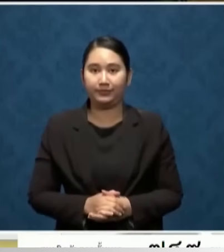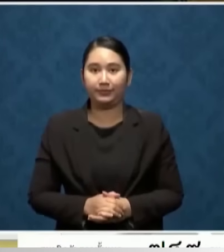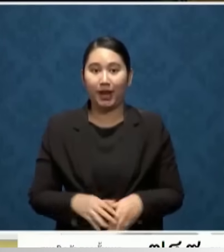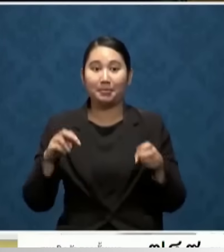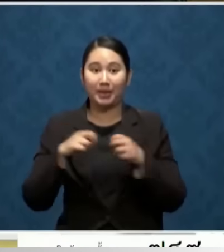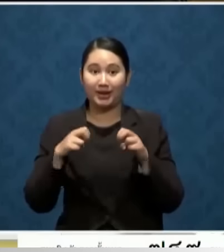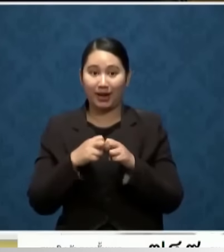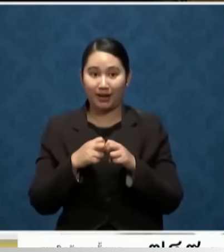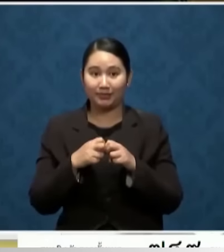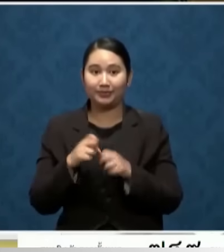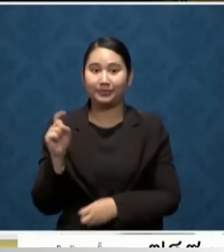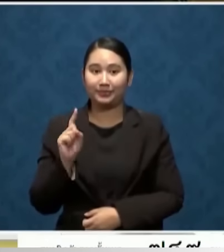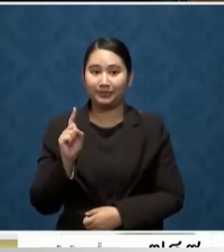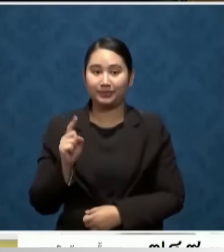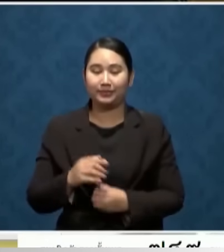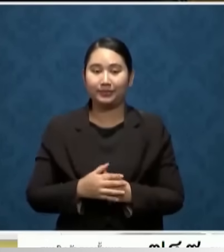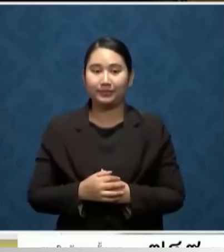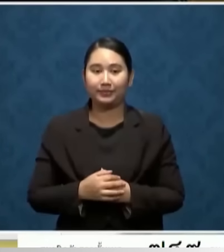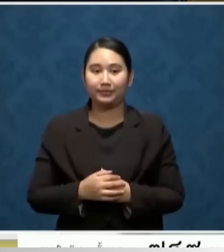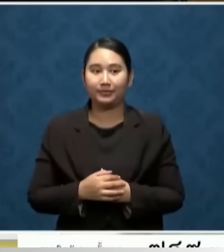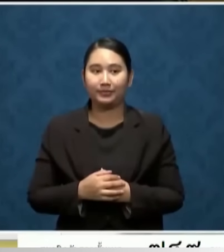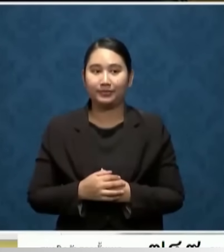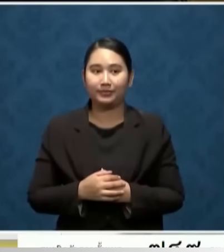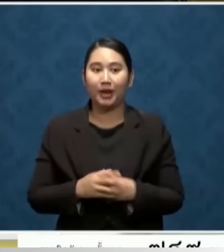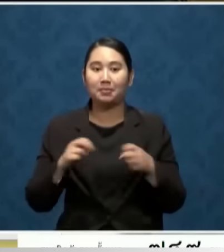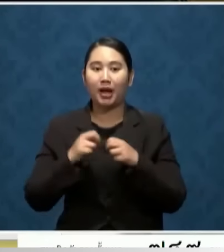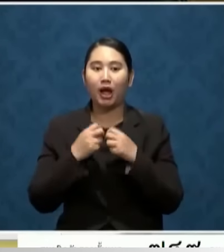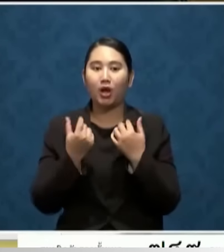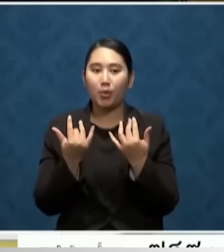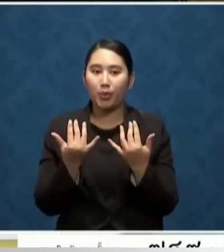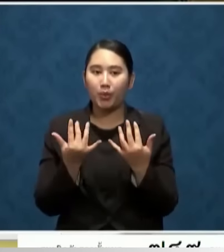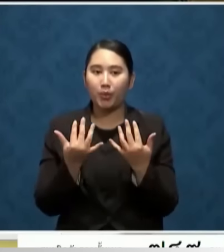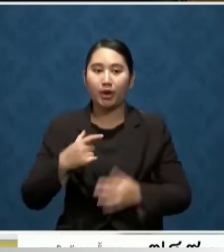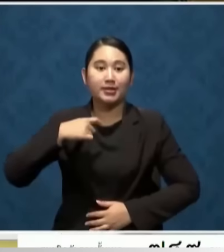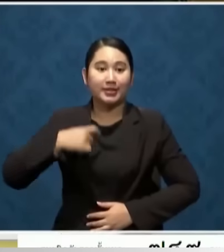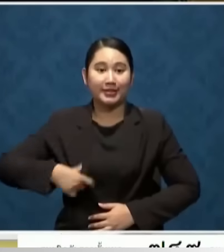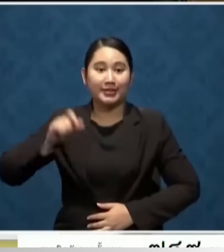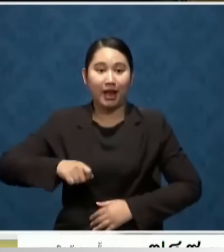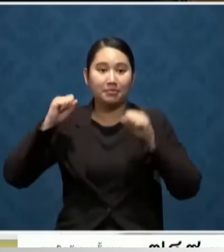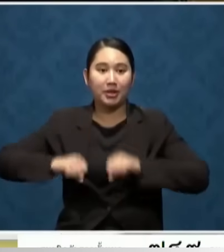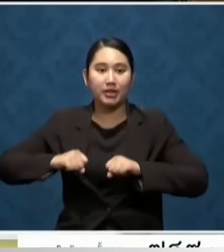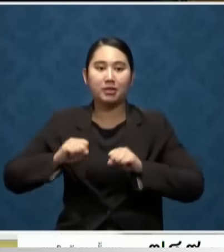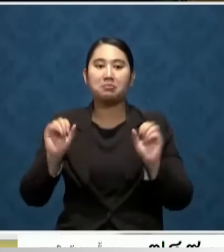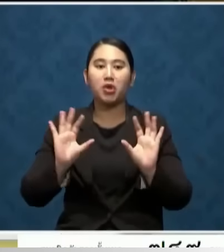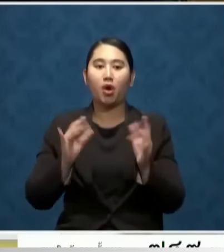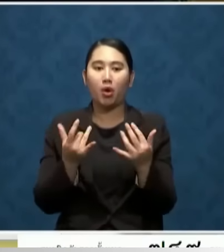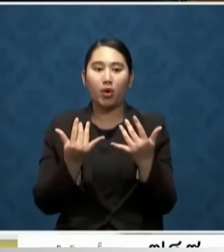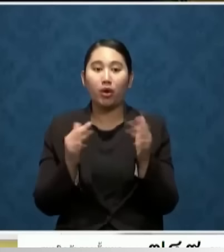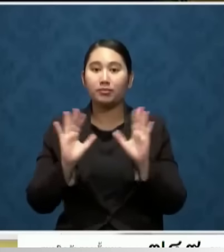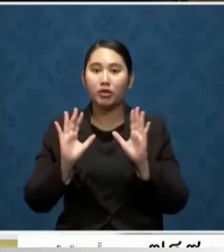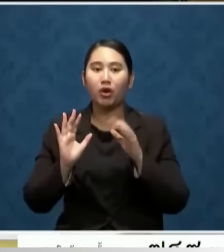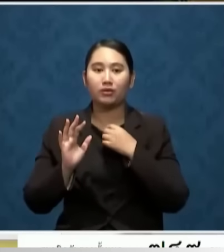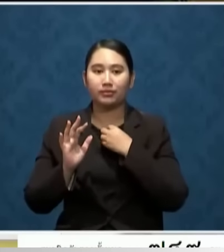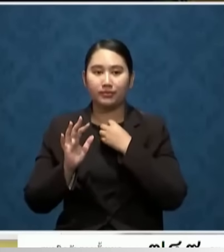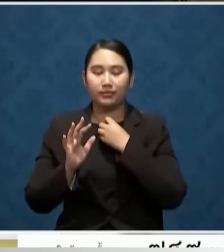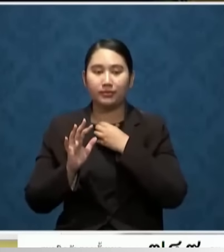ปัญหานี้ไม่จำเป็นต้องรอคำวินิจฉัยของศาลรัฐธรรมนูญแต่อย่างใดครับเพ